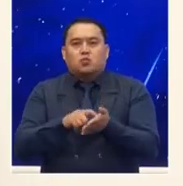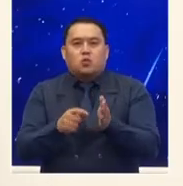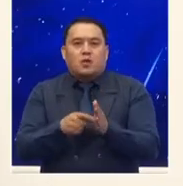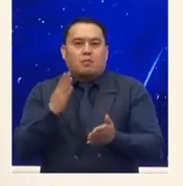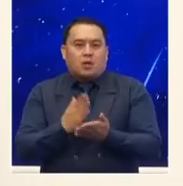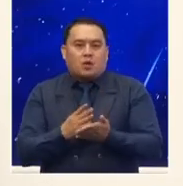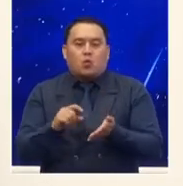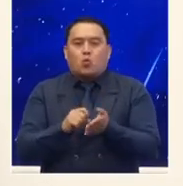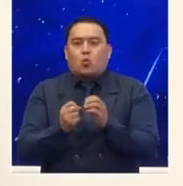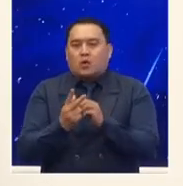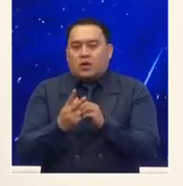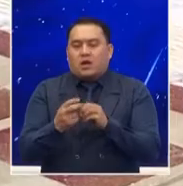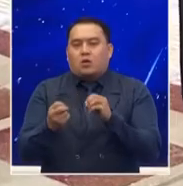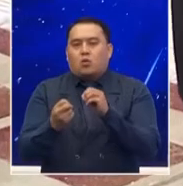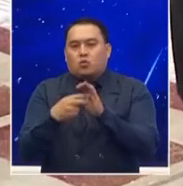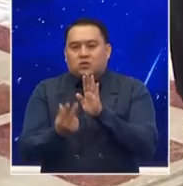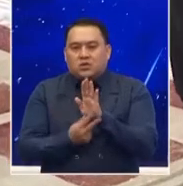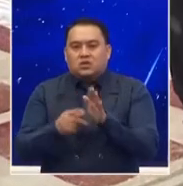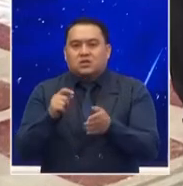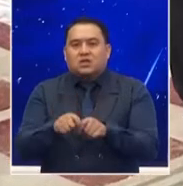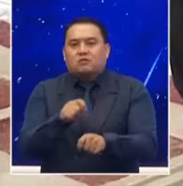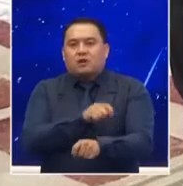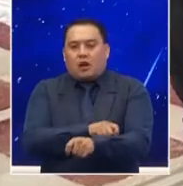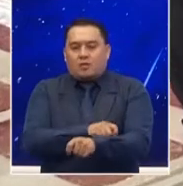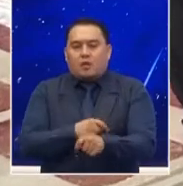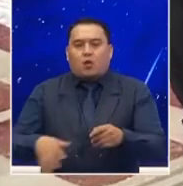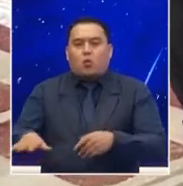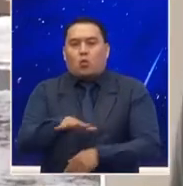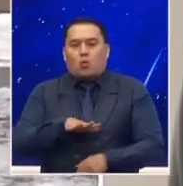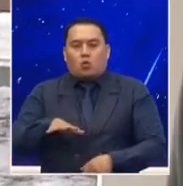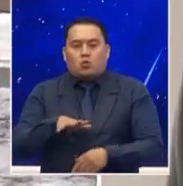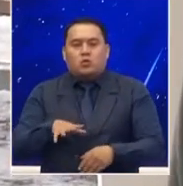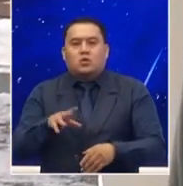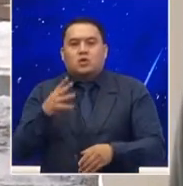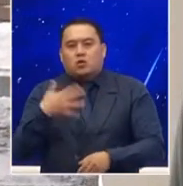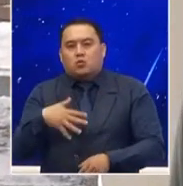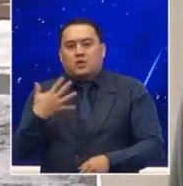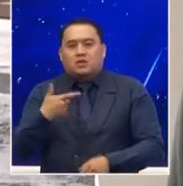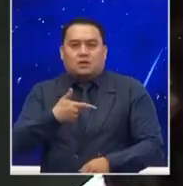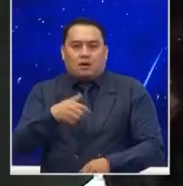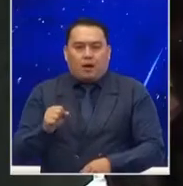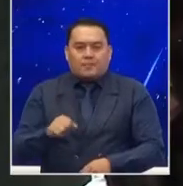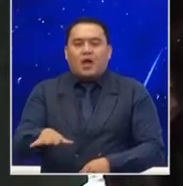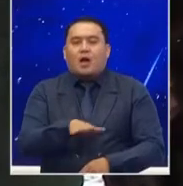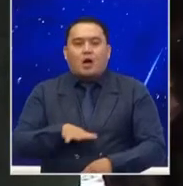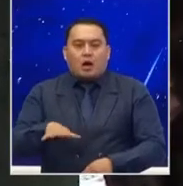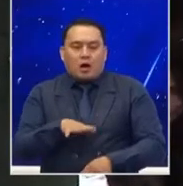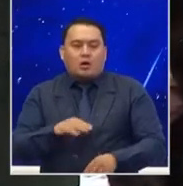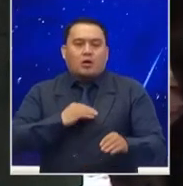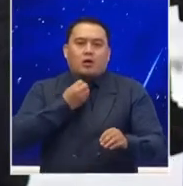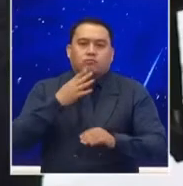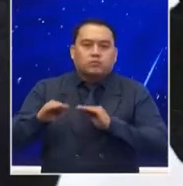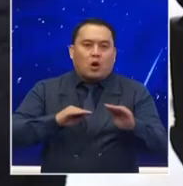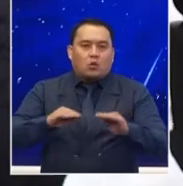аумағы 12-18 шаршы метрден, ал тұрғын жайдың жалпы аумағы 0,55 гектар. Жасшыға ауласы